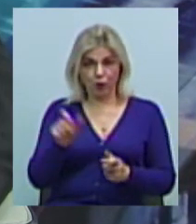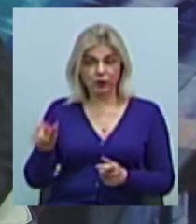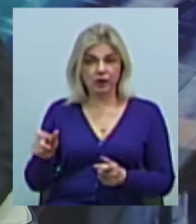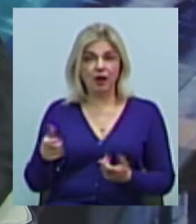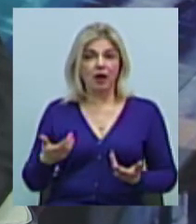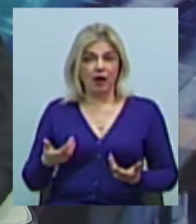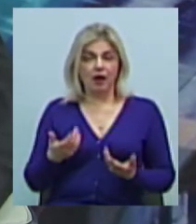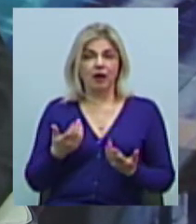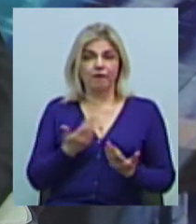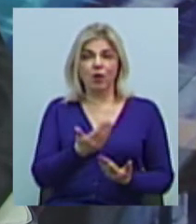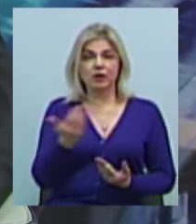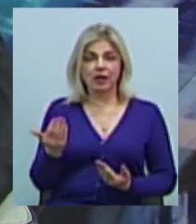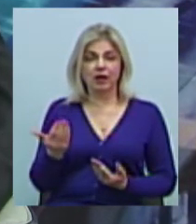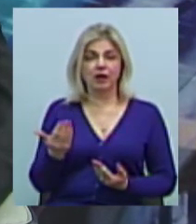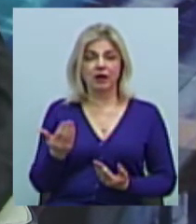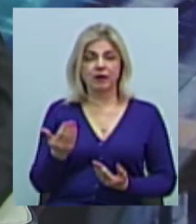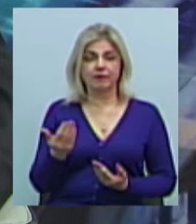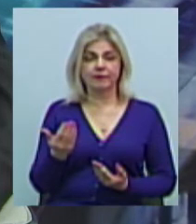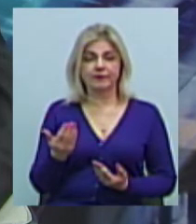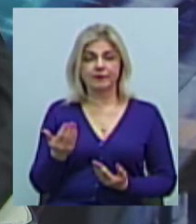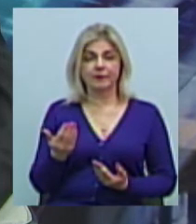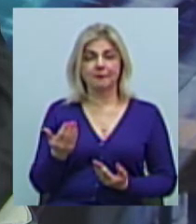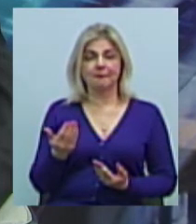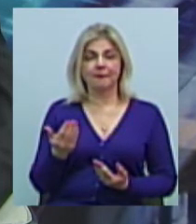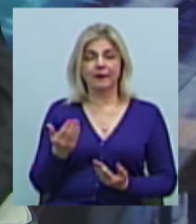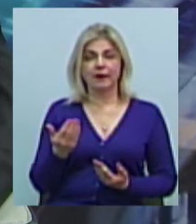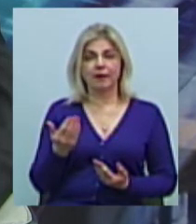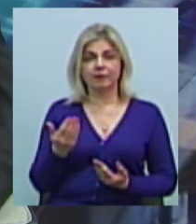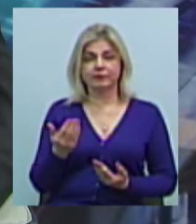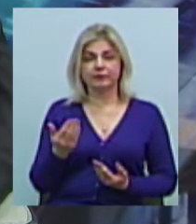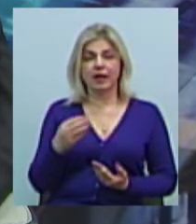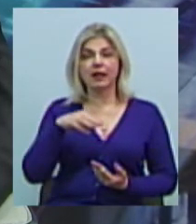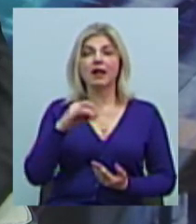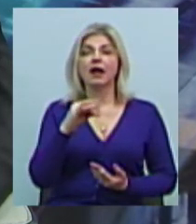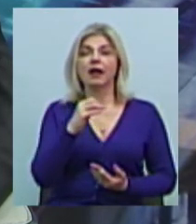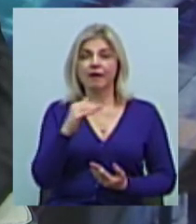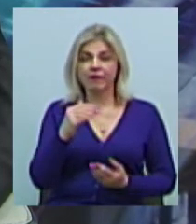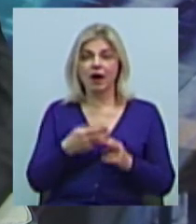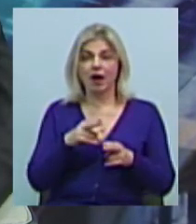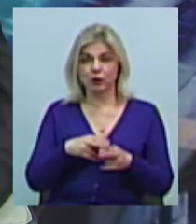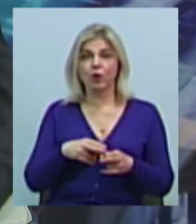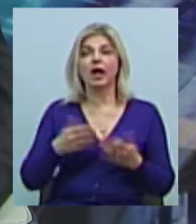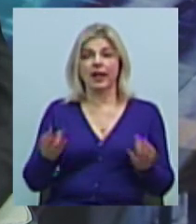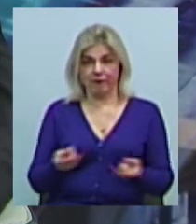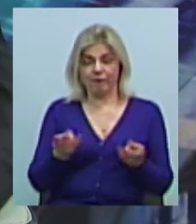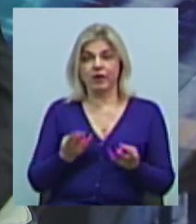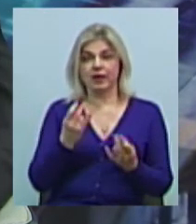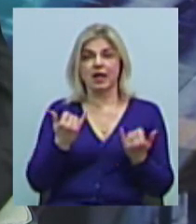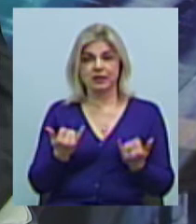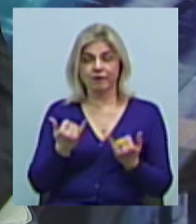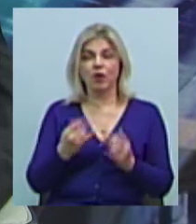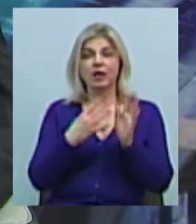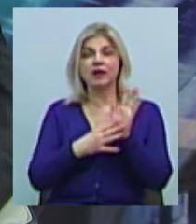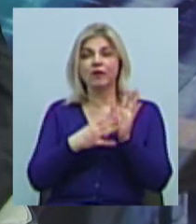вони юридично можуть змінити постачальника, але тариф, який діє на сьогоднішній час для населення, а саме